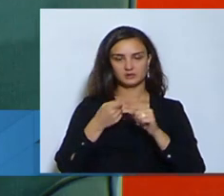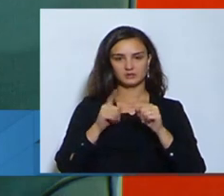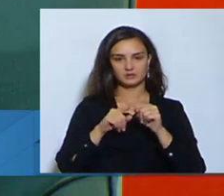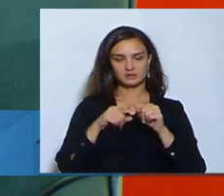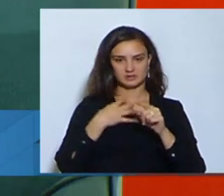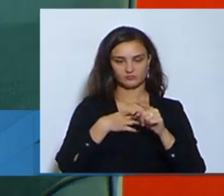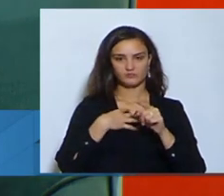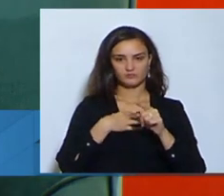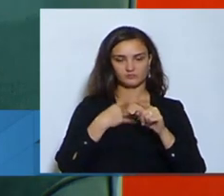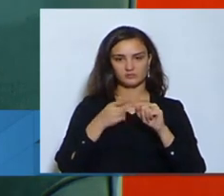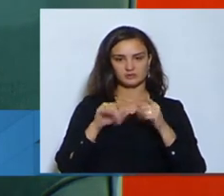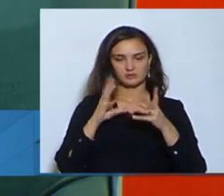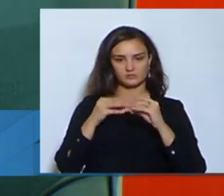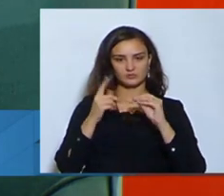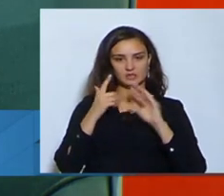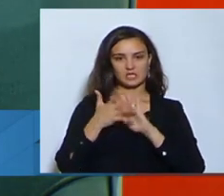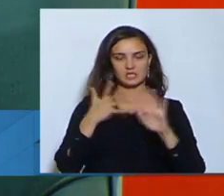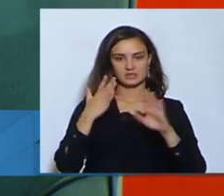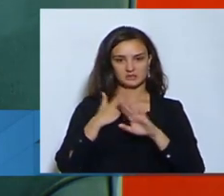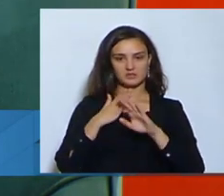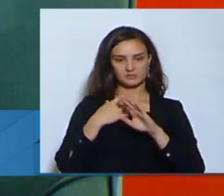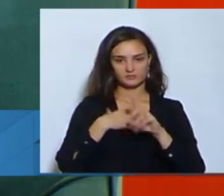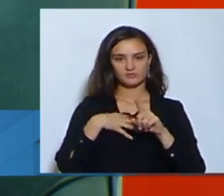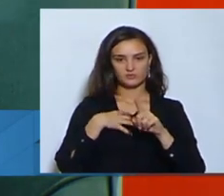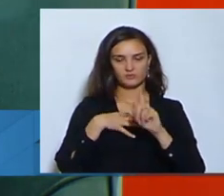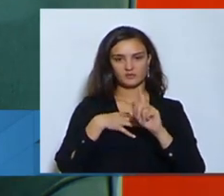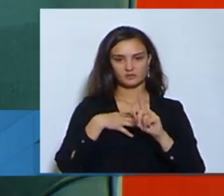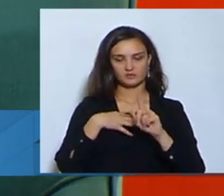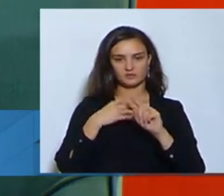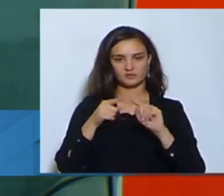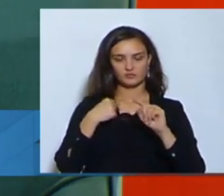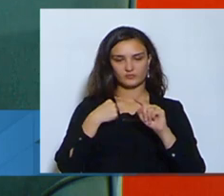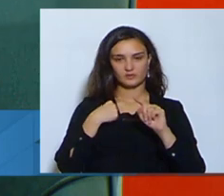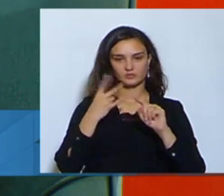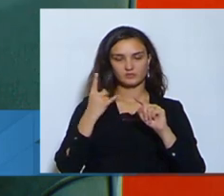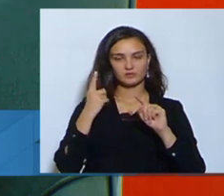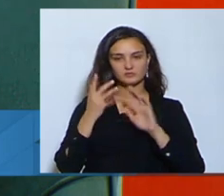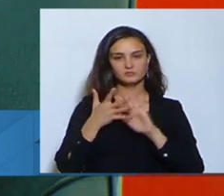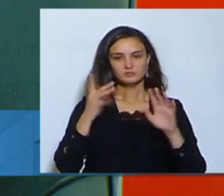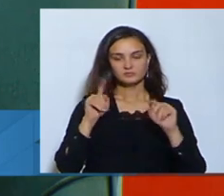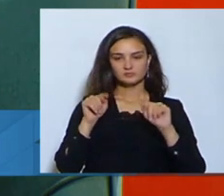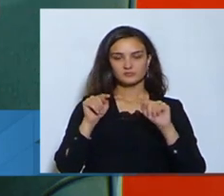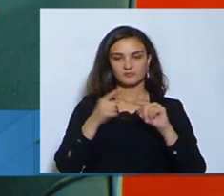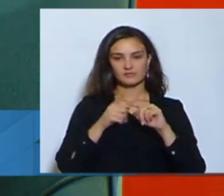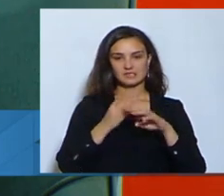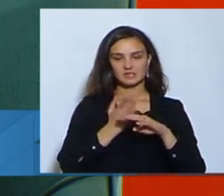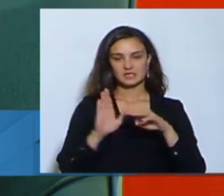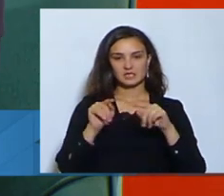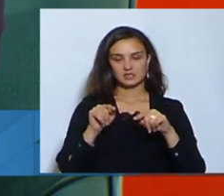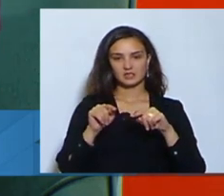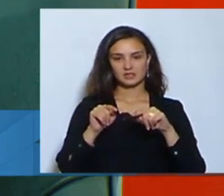მართლაც ძალიან მნიშვნელოვანი, აი საერთოდ გააზრება არის ხო მნიშვნელოვანი, ჩვენ რო გვესმოდეს, რომ ეს რაღაც